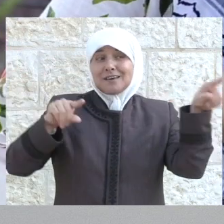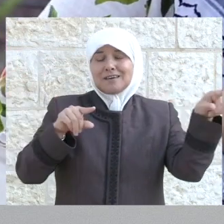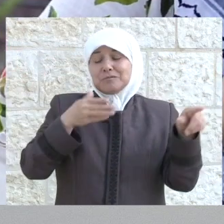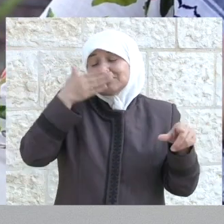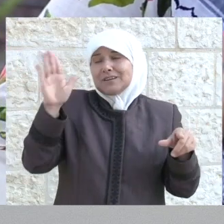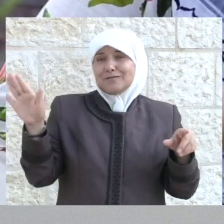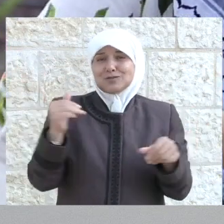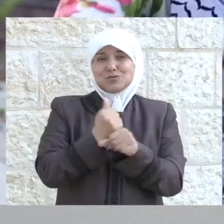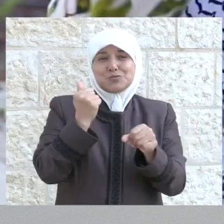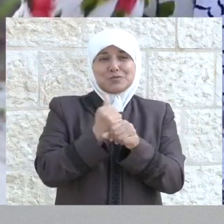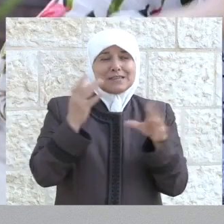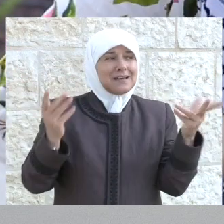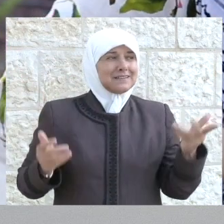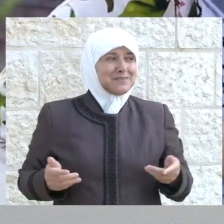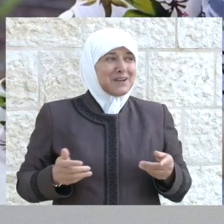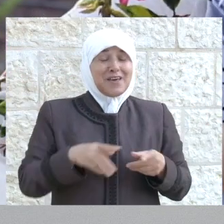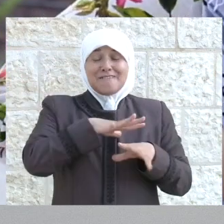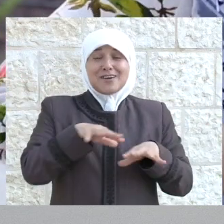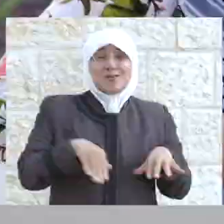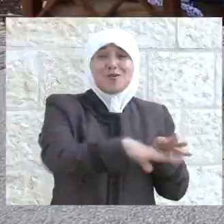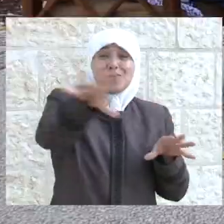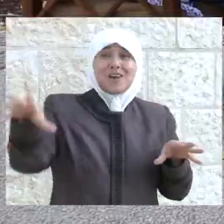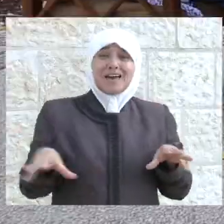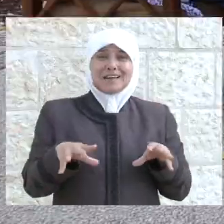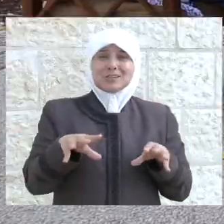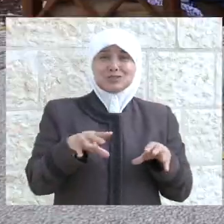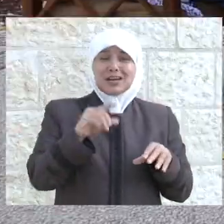كانت طبعاً عملتهم كلهم يعني هناك على الجبل.